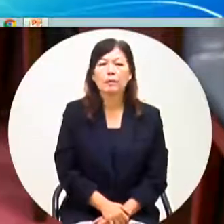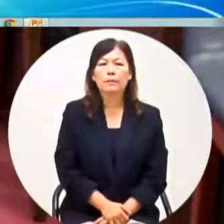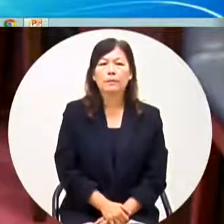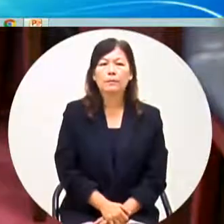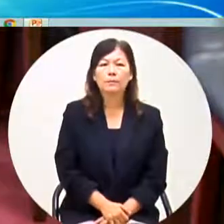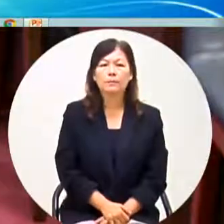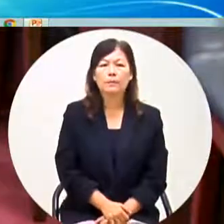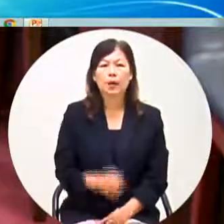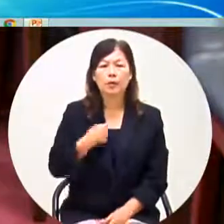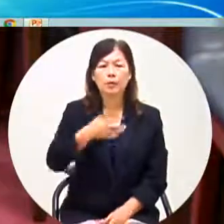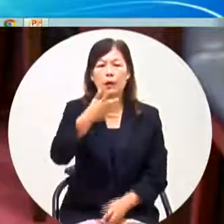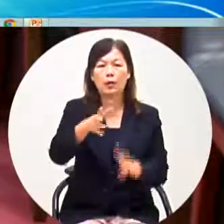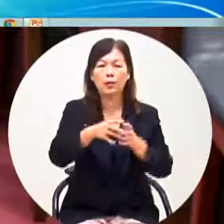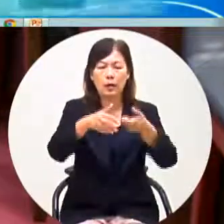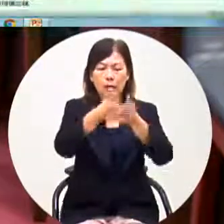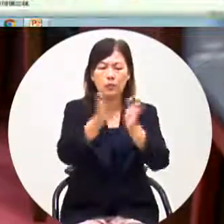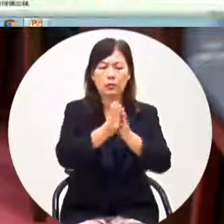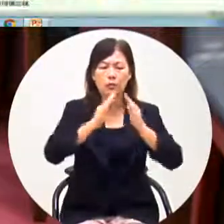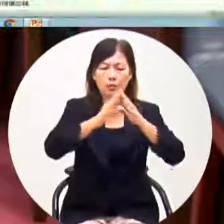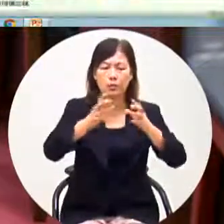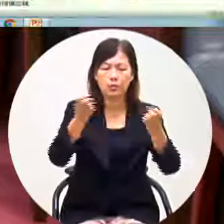哈，局长，